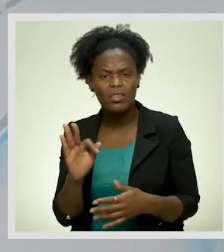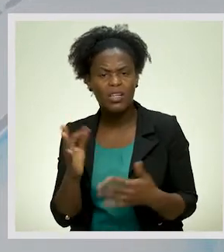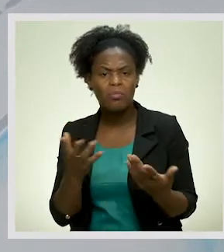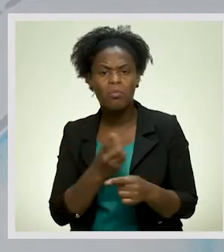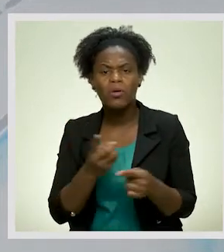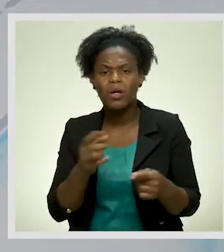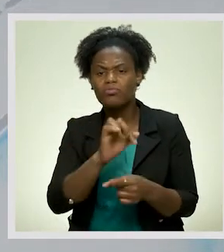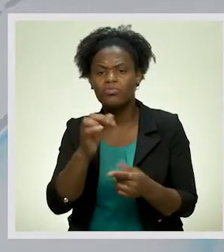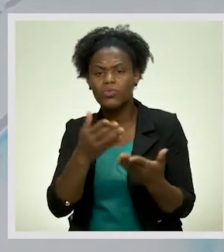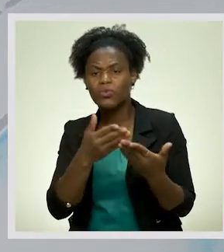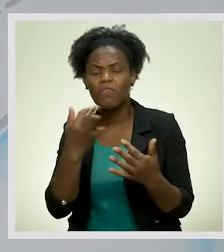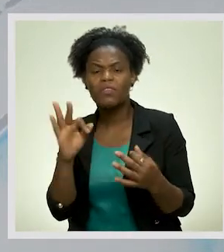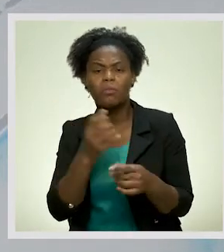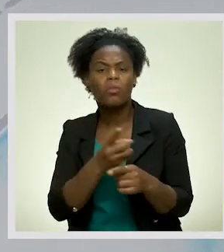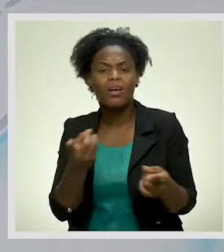Quelqu'un?